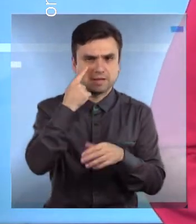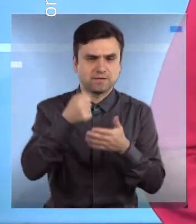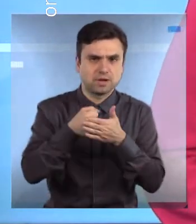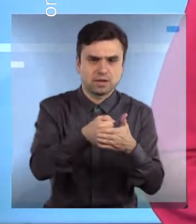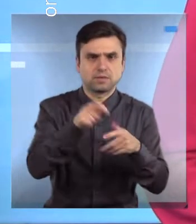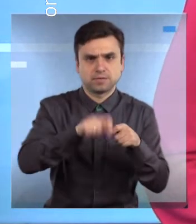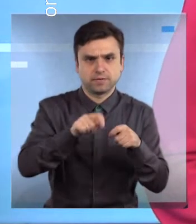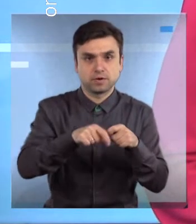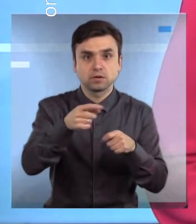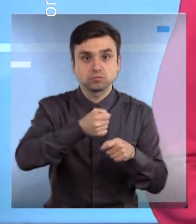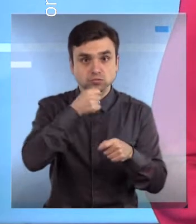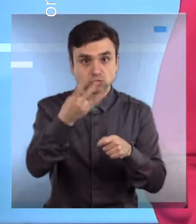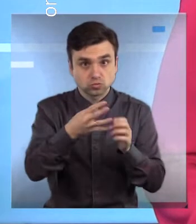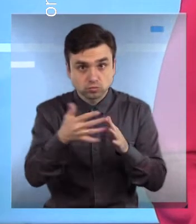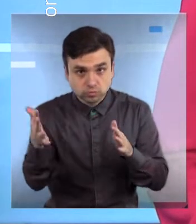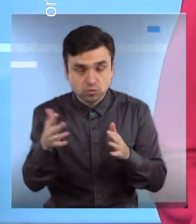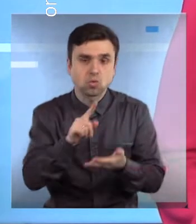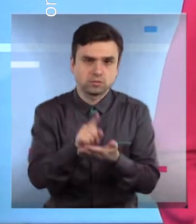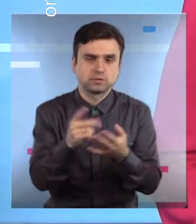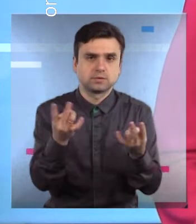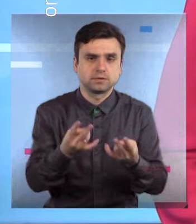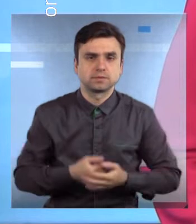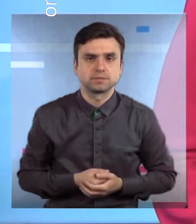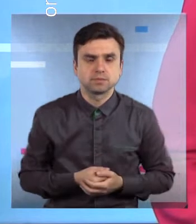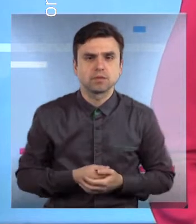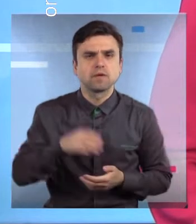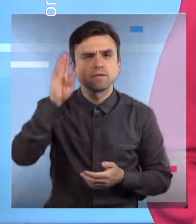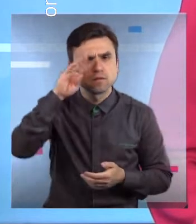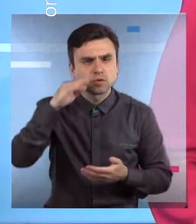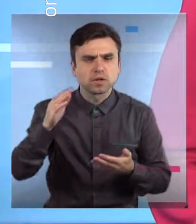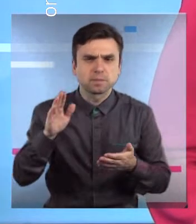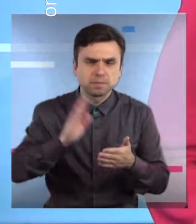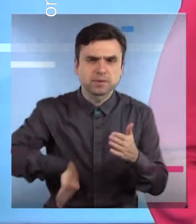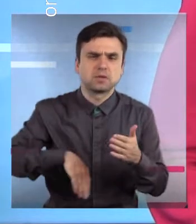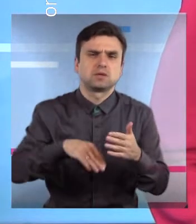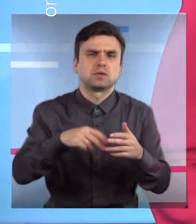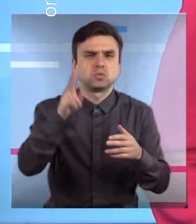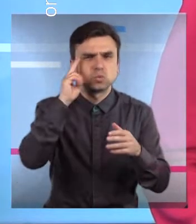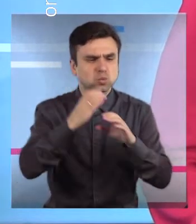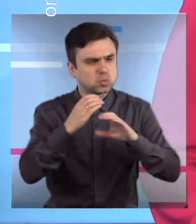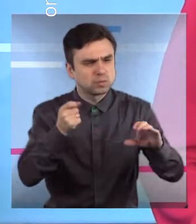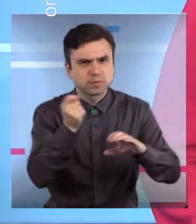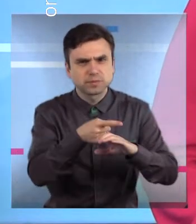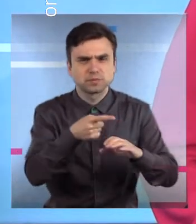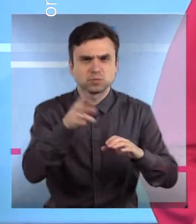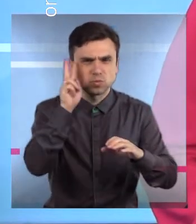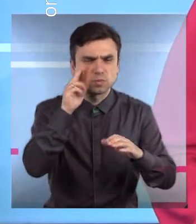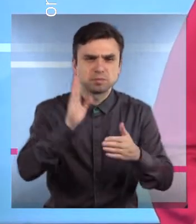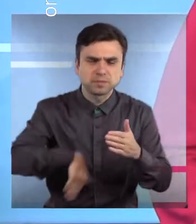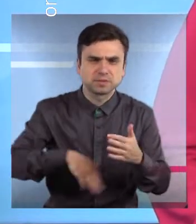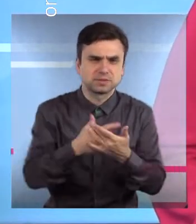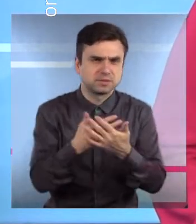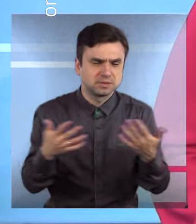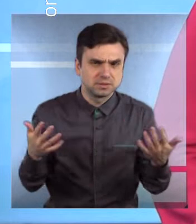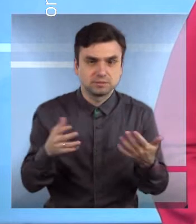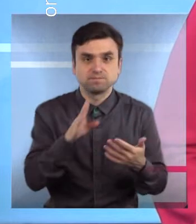інших умов нормального існування. Пенсіонерка у квартирі живе наче безхатченко. За словами її знайомої, у помешканні